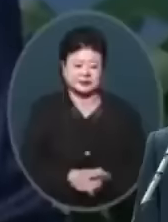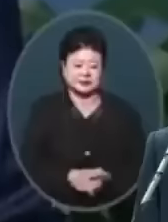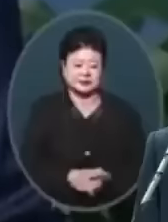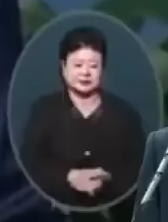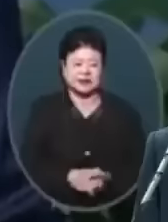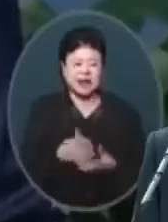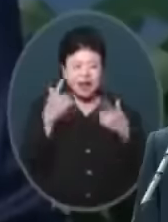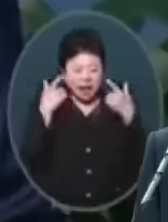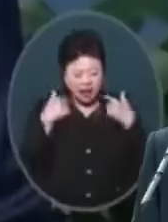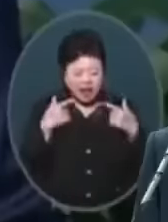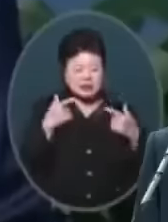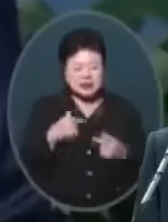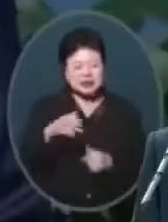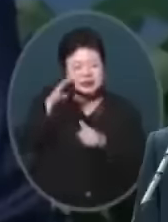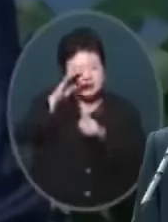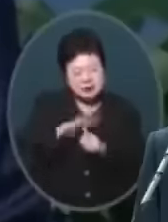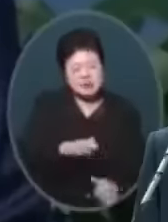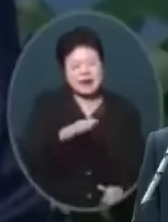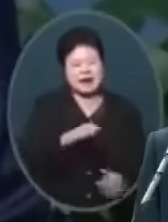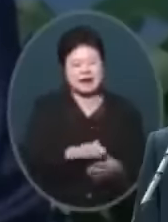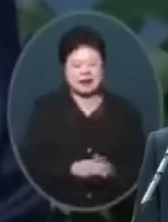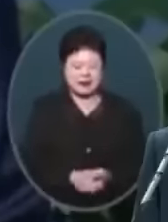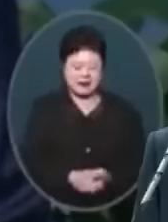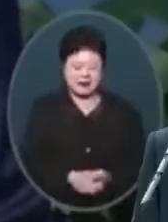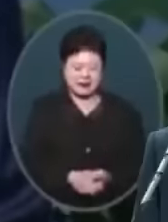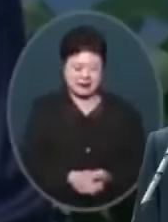언제나 실패한다는 것입니다.